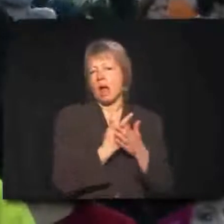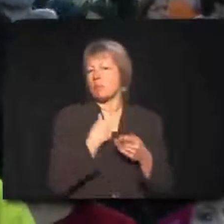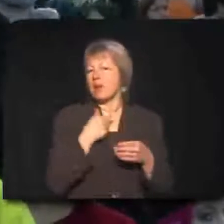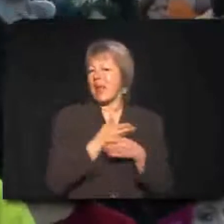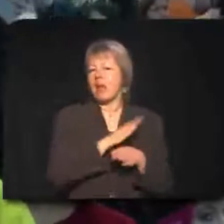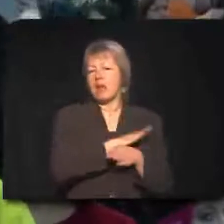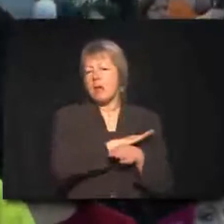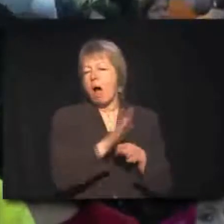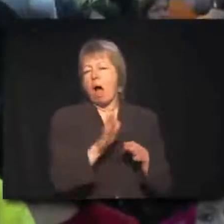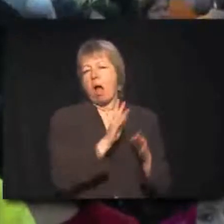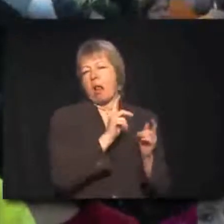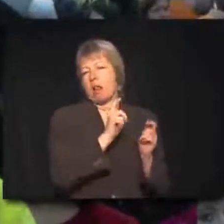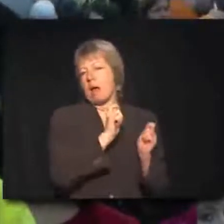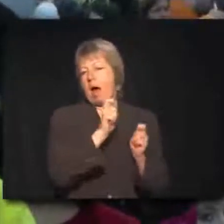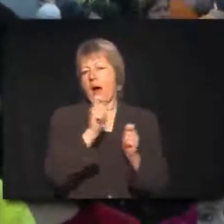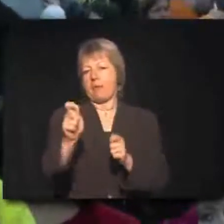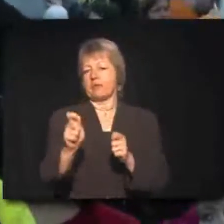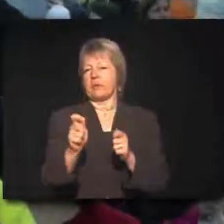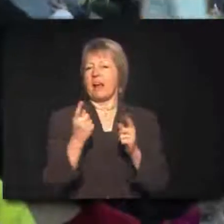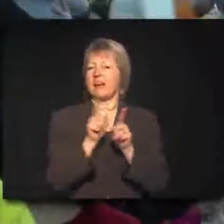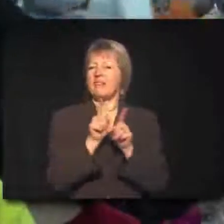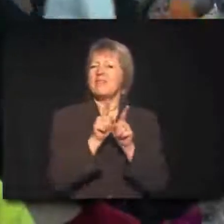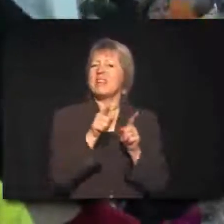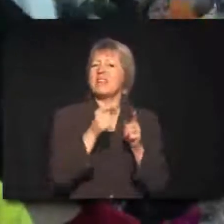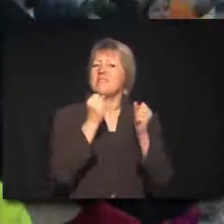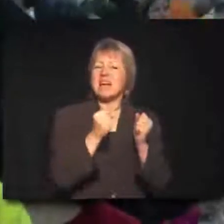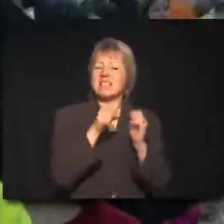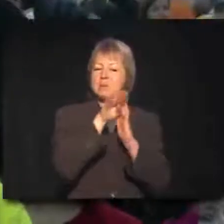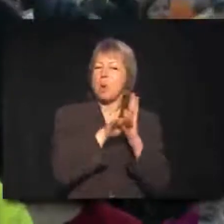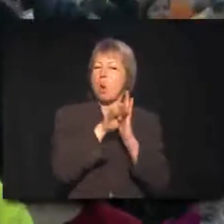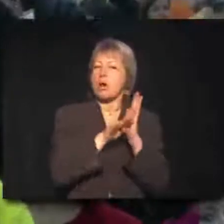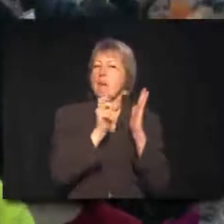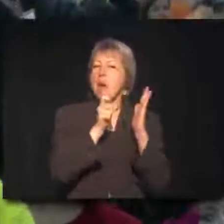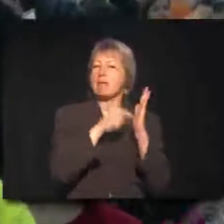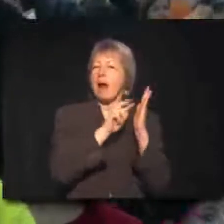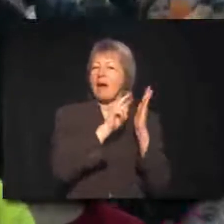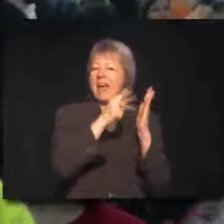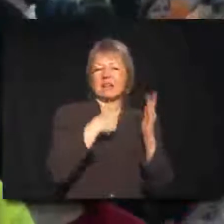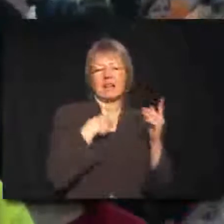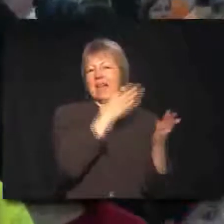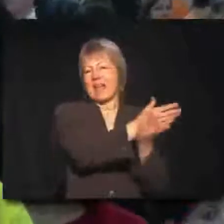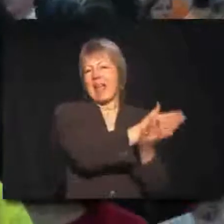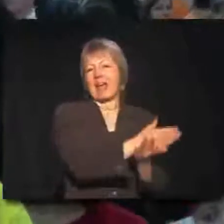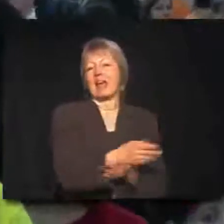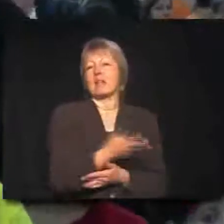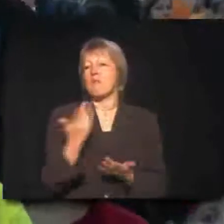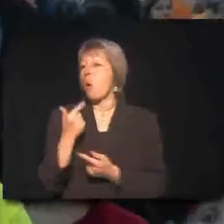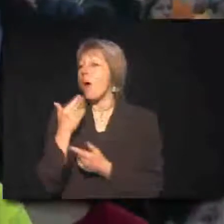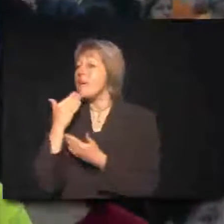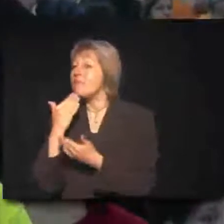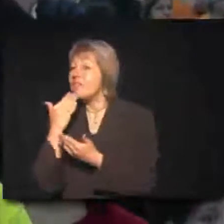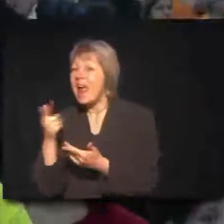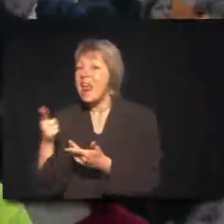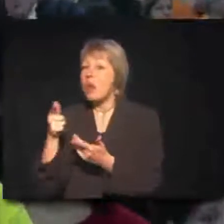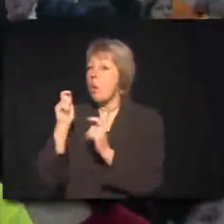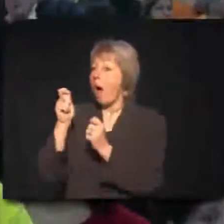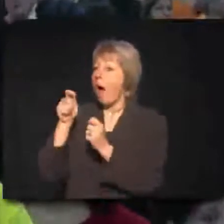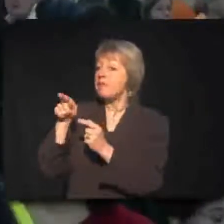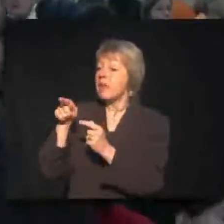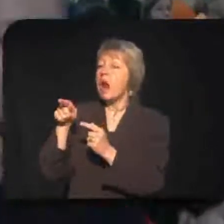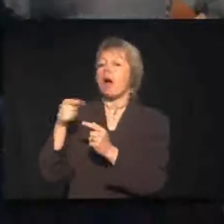die Festprogramm Anträge ändern ich bin für Anträge die Empfehlung abgeben und deswegen bin ich für die Nummer